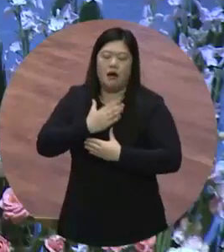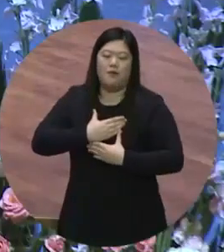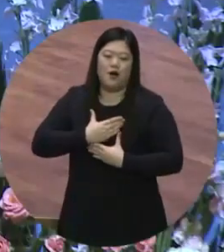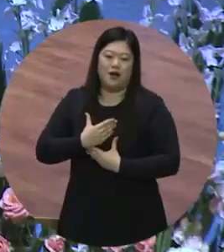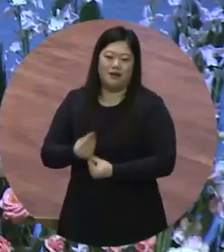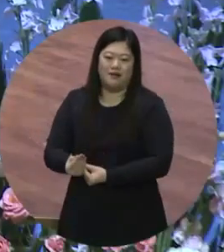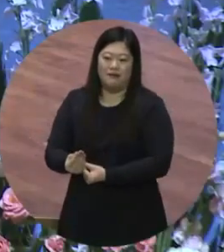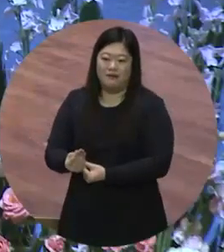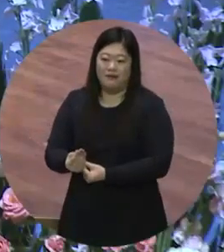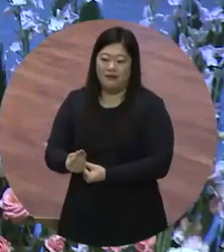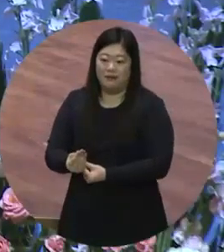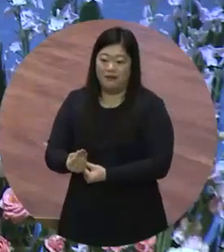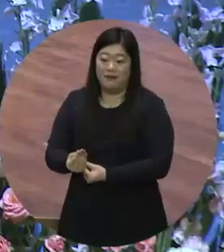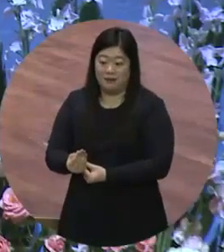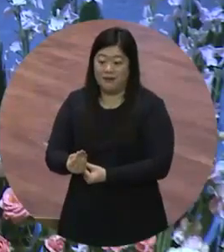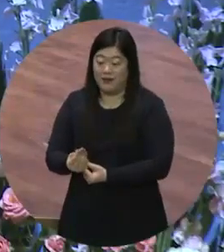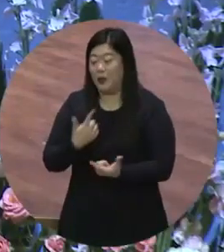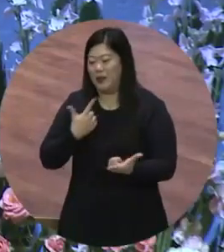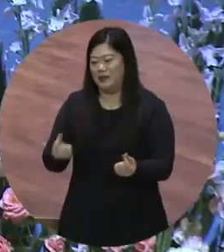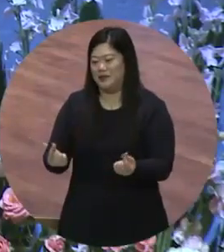편안하지 않습니다.